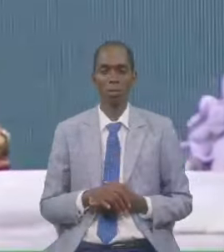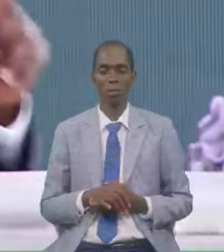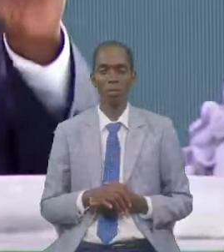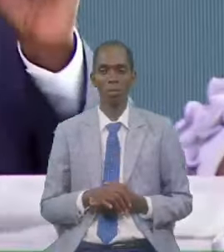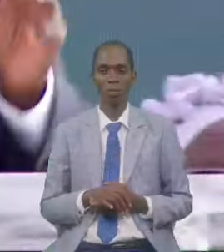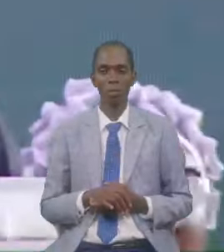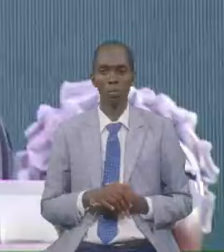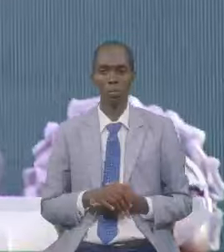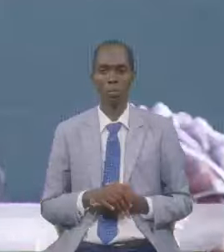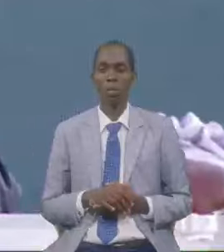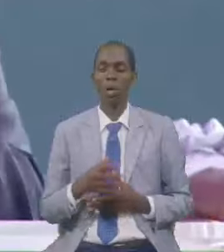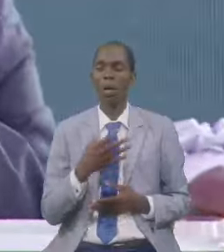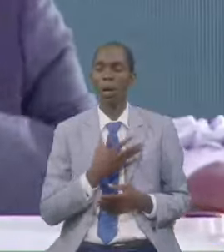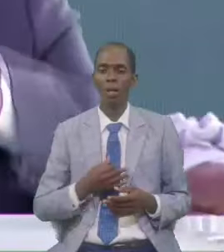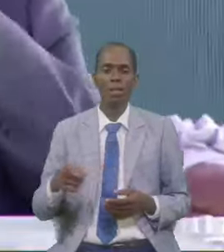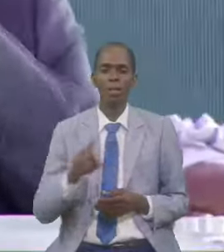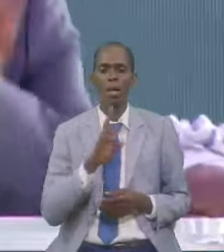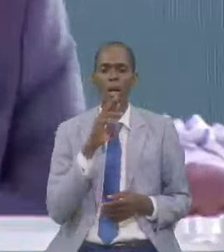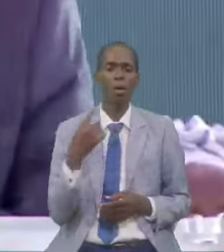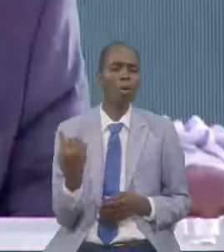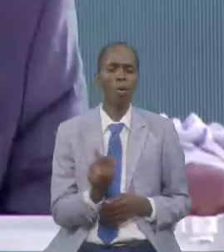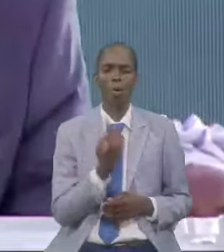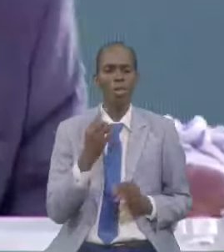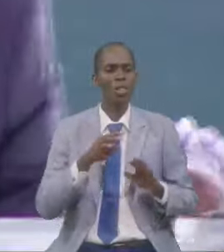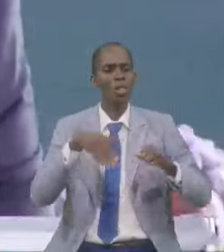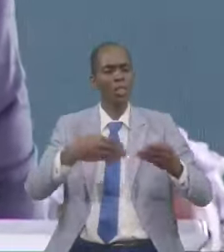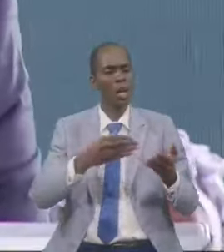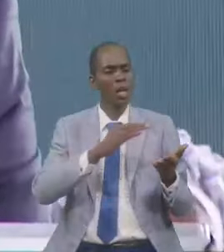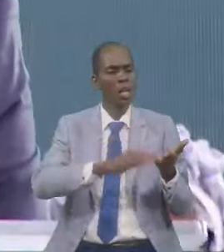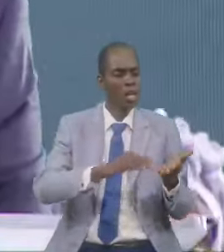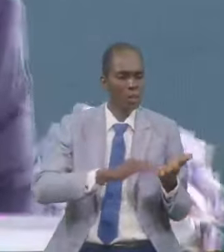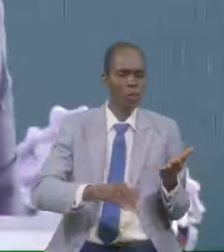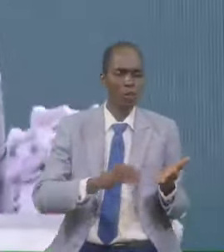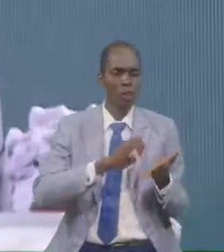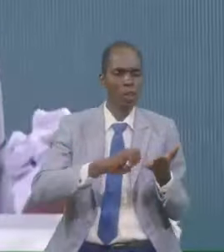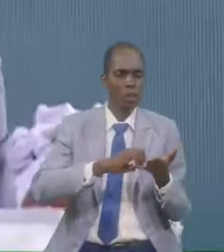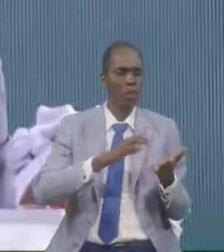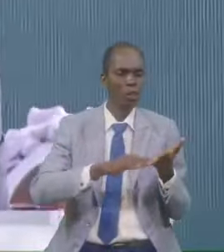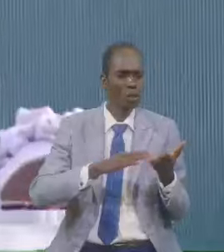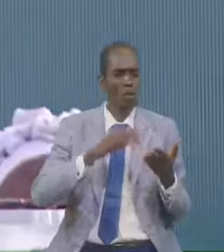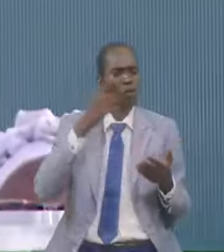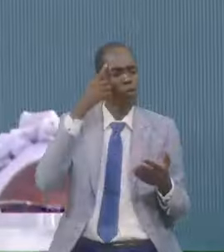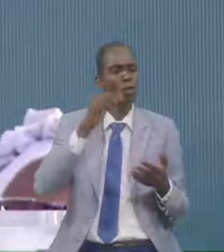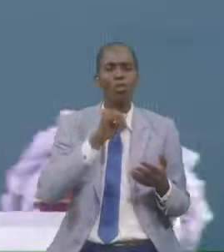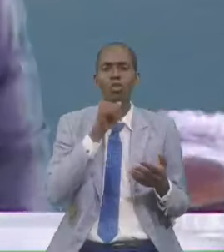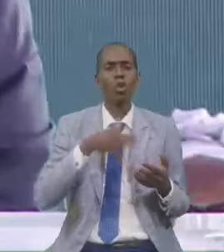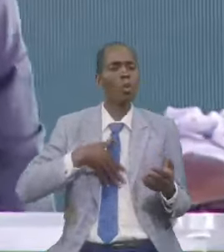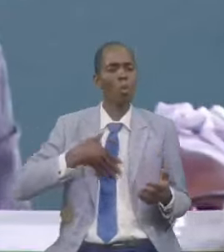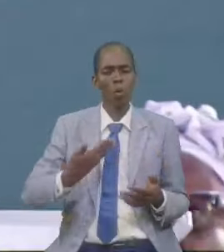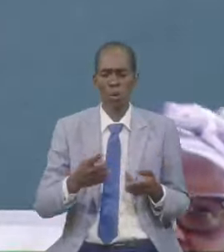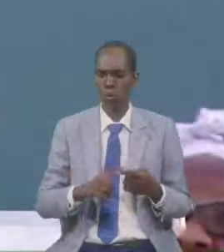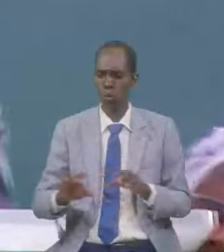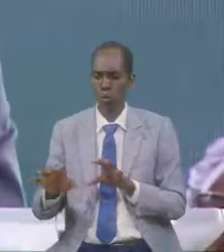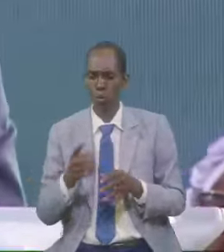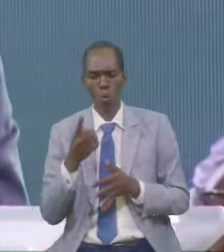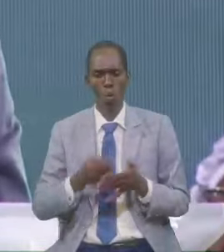they are always giving us an excuse, a reason for not being willing to do what they ought to do. చేయడానికి ఇష్టం లేని